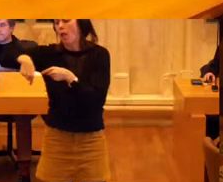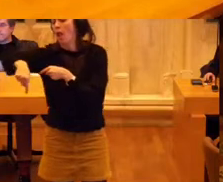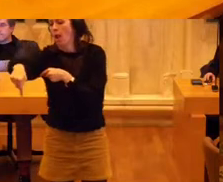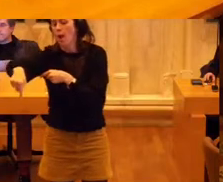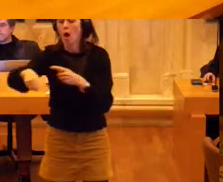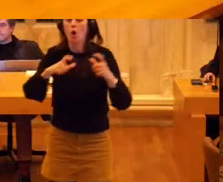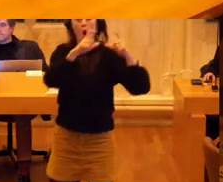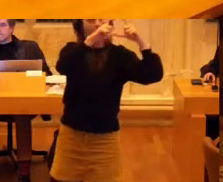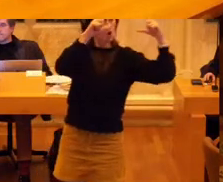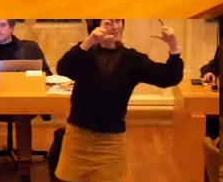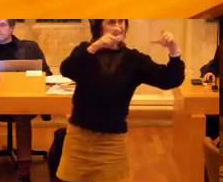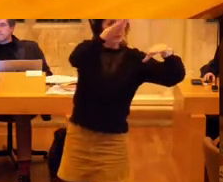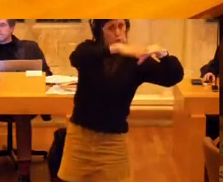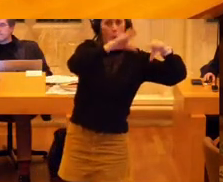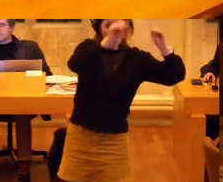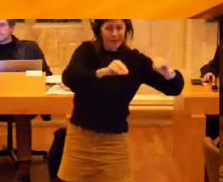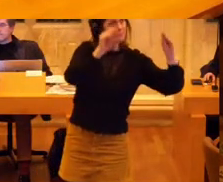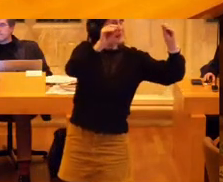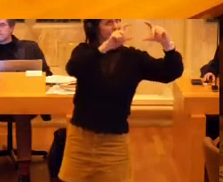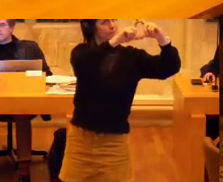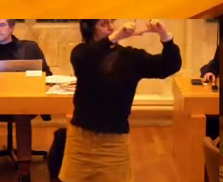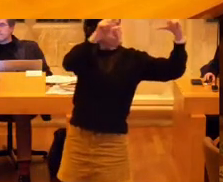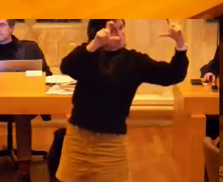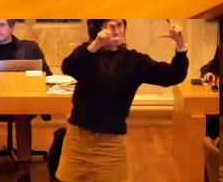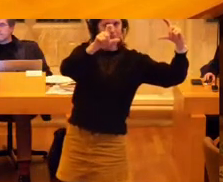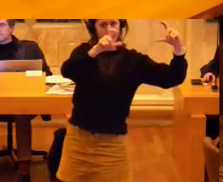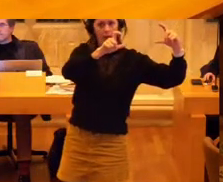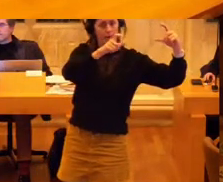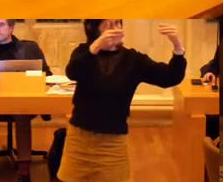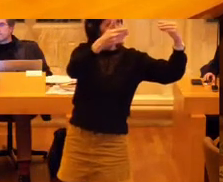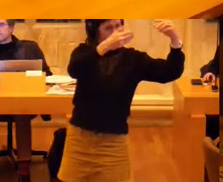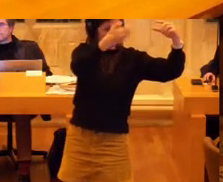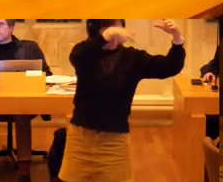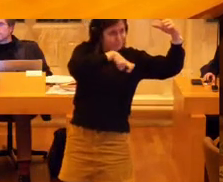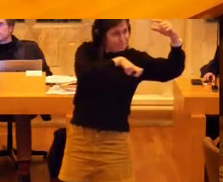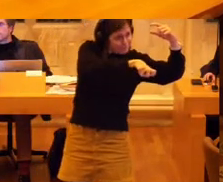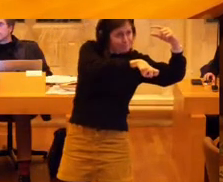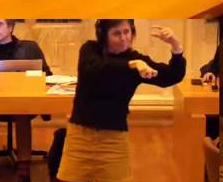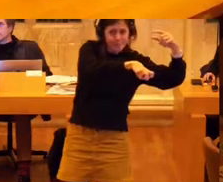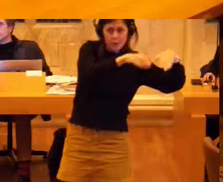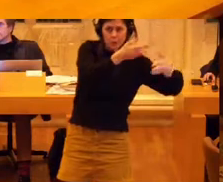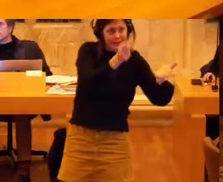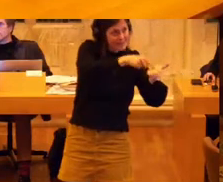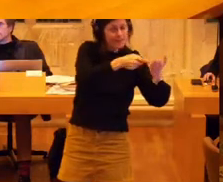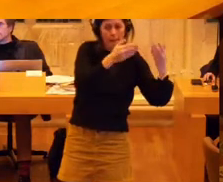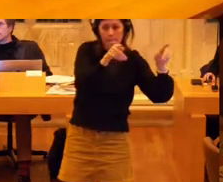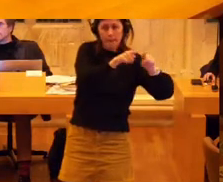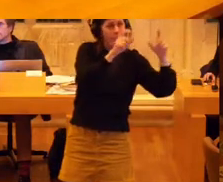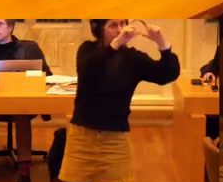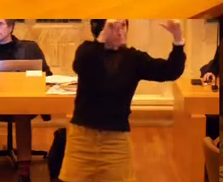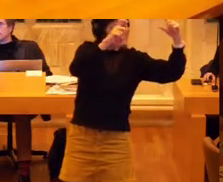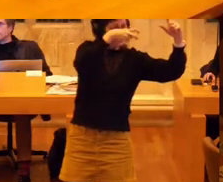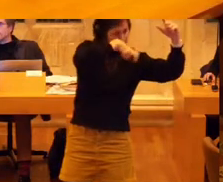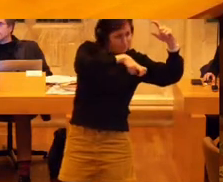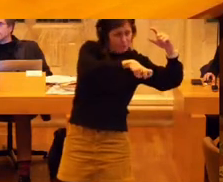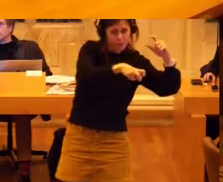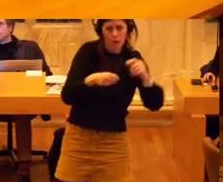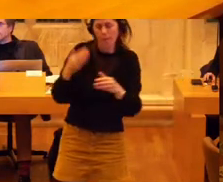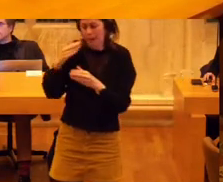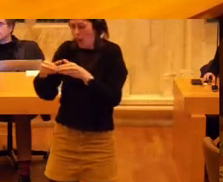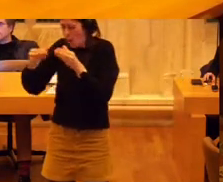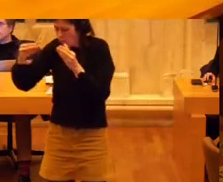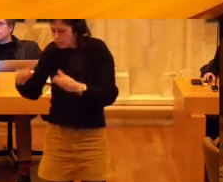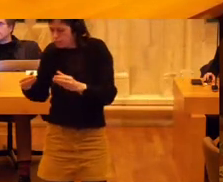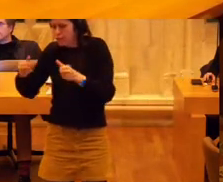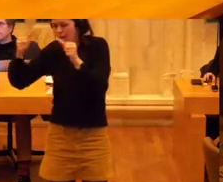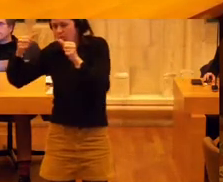un dispositif de publicité qui est commercialisé sur le lieu même de la publicité. Donc voilà comment